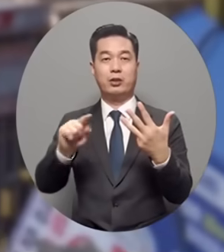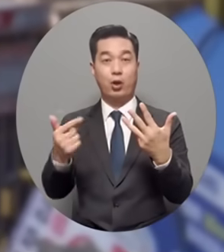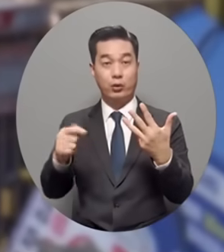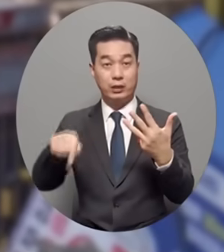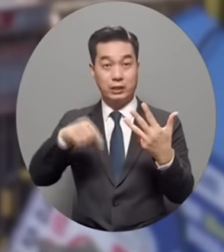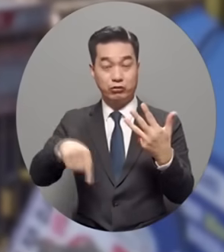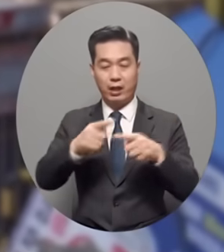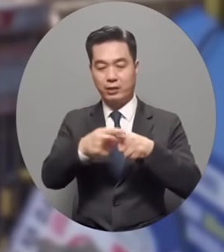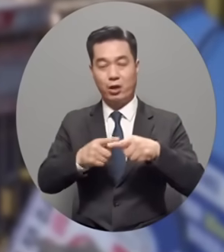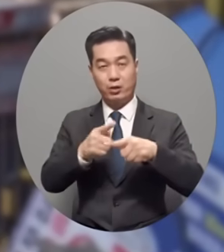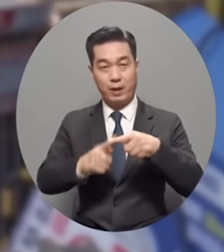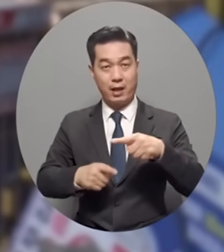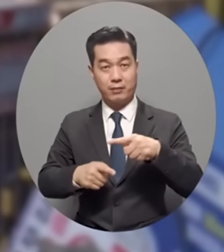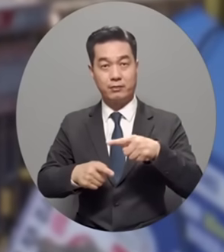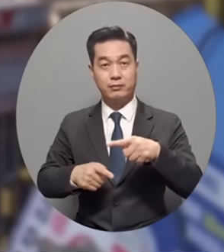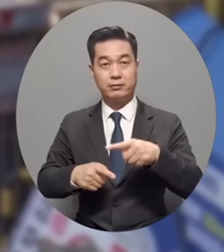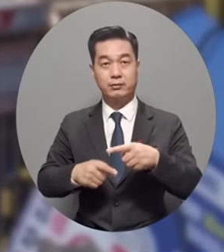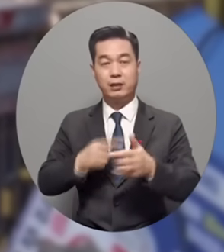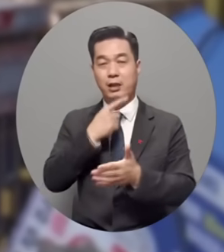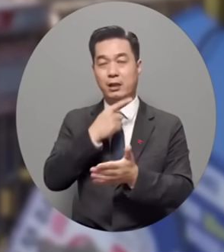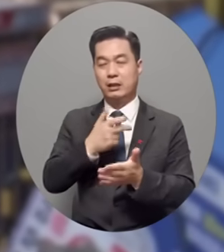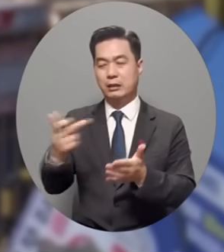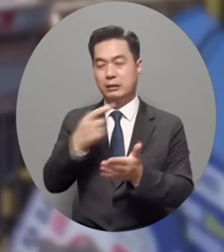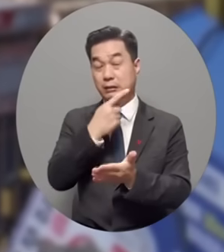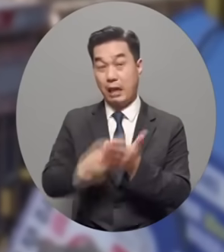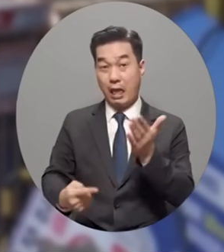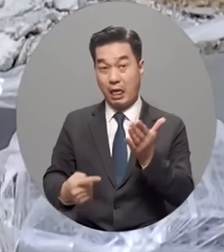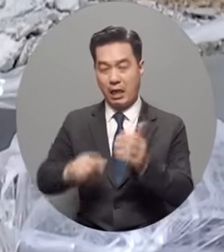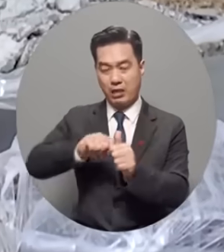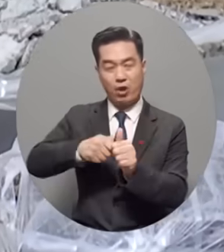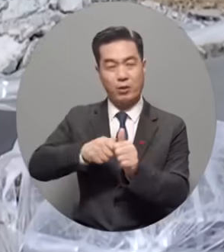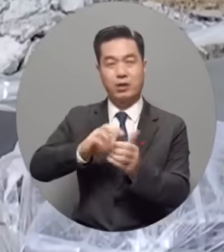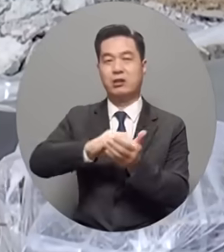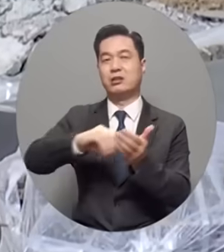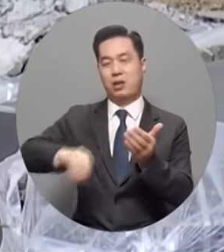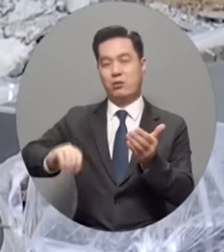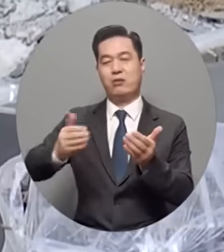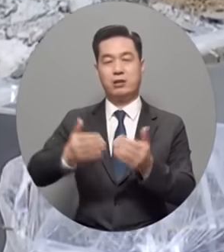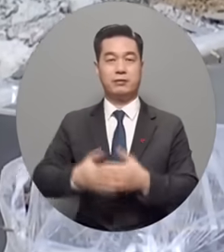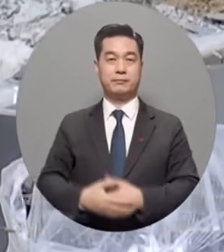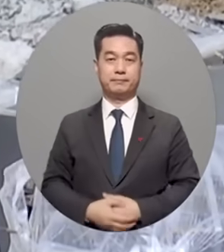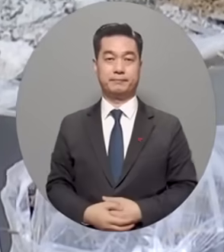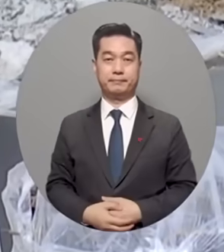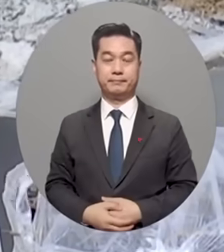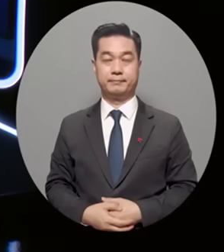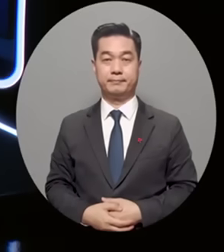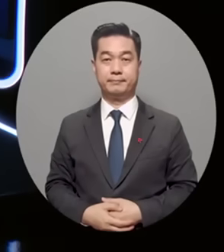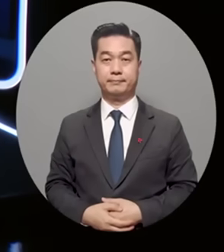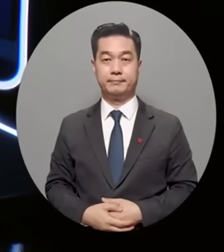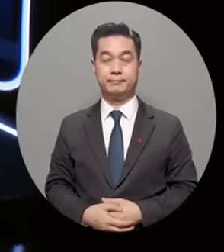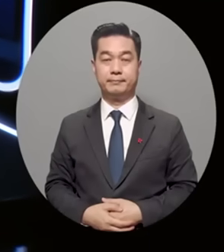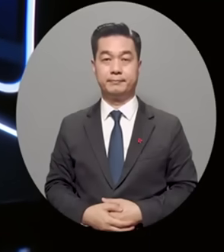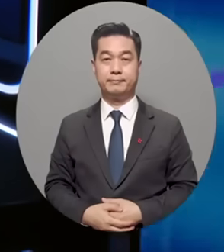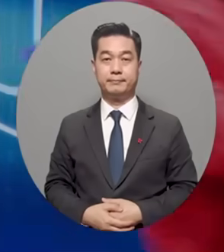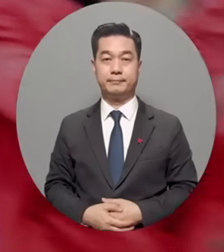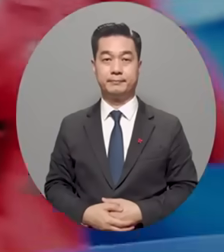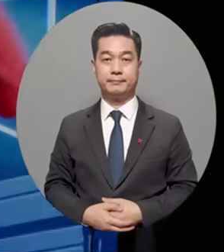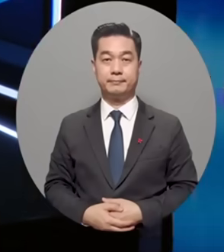가운데 절반은 중대재해처벌법 대상에서 빠졌습니다. MBC 뉴스 김건희입니다.